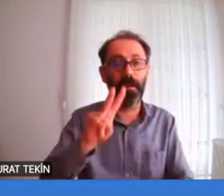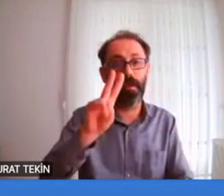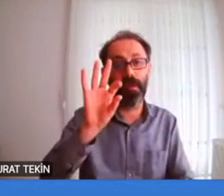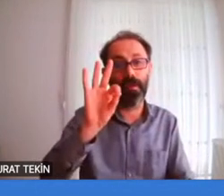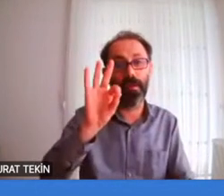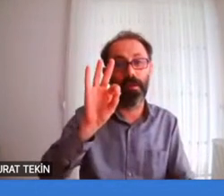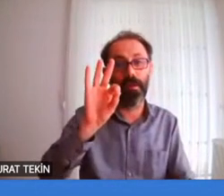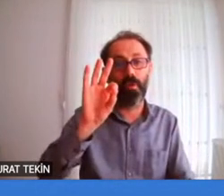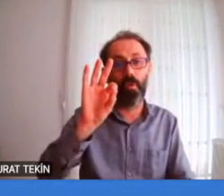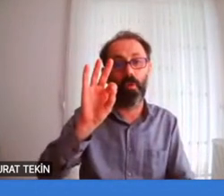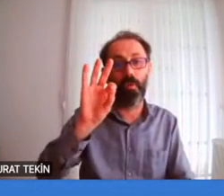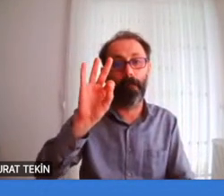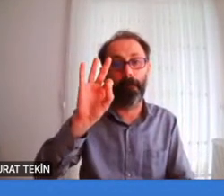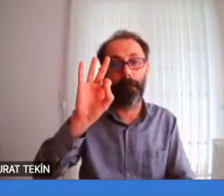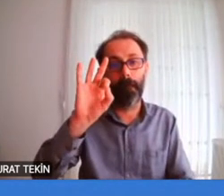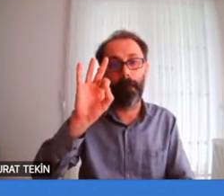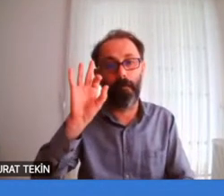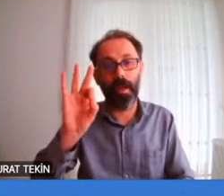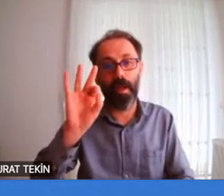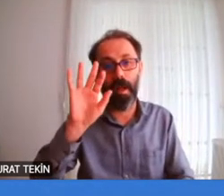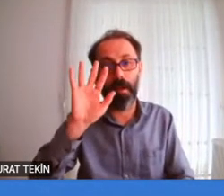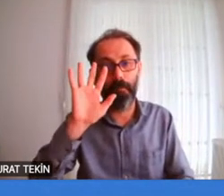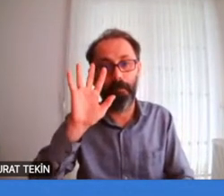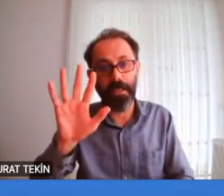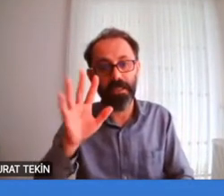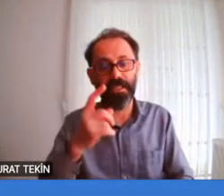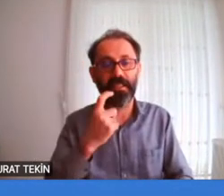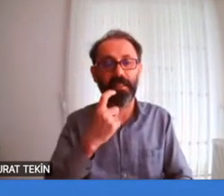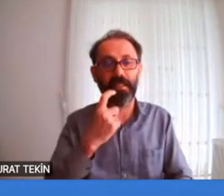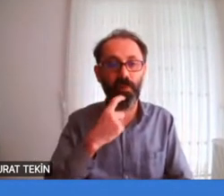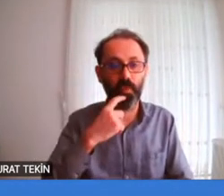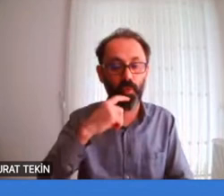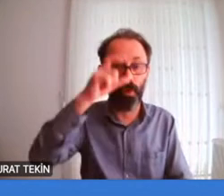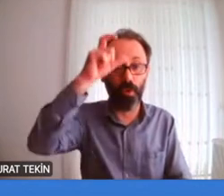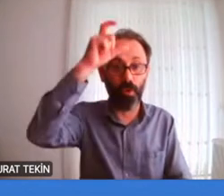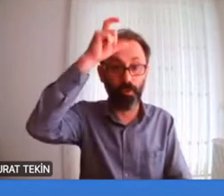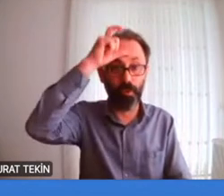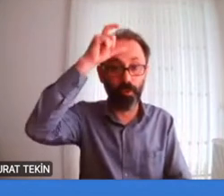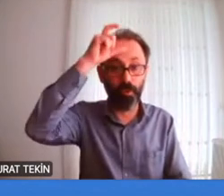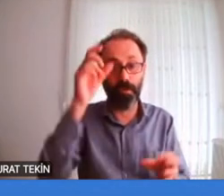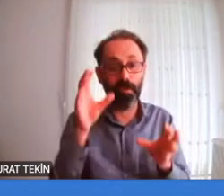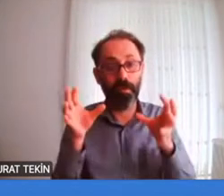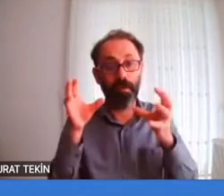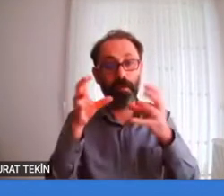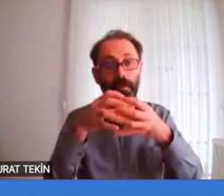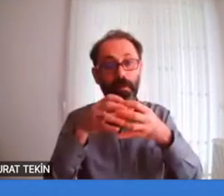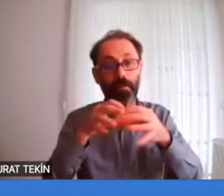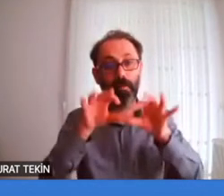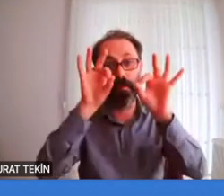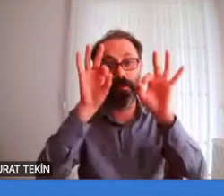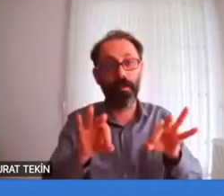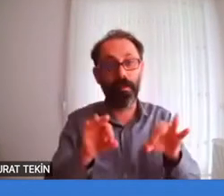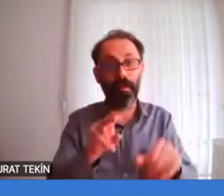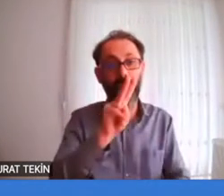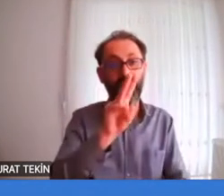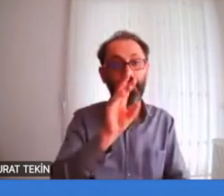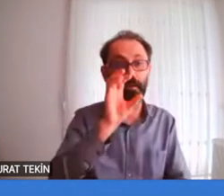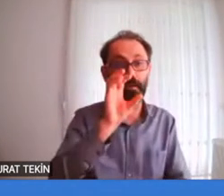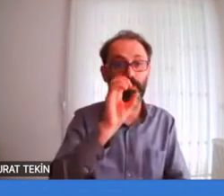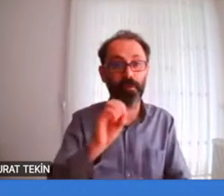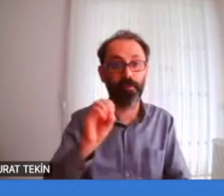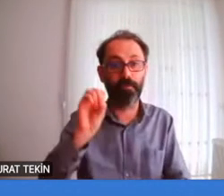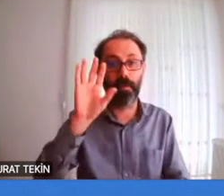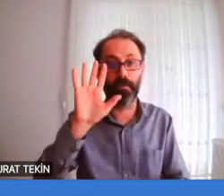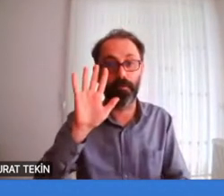yani 2005 yılı Türkiye'nin takım anlamında gol gole başlaması. 2005 yılından bugün